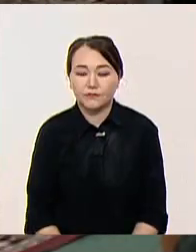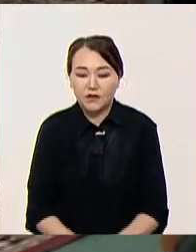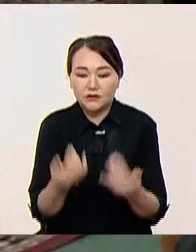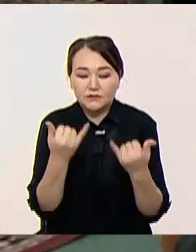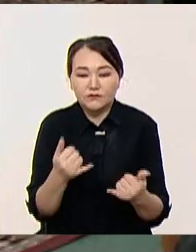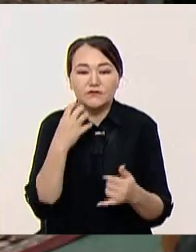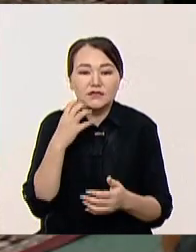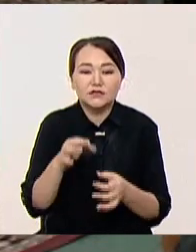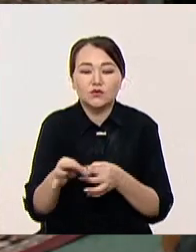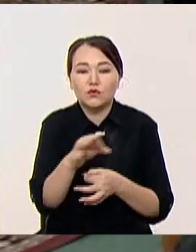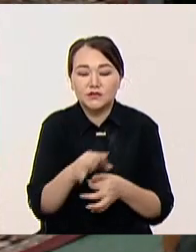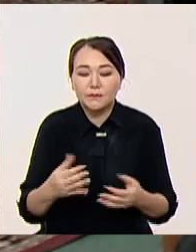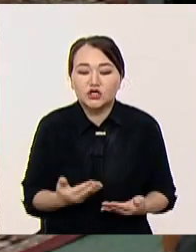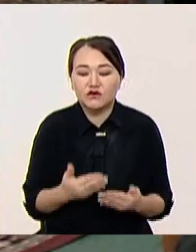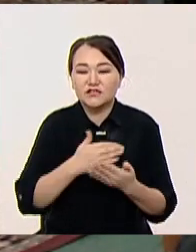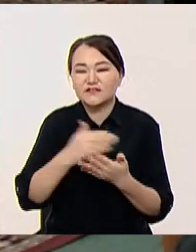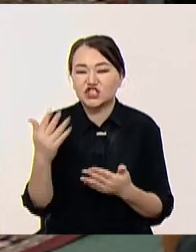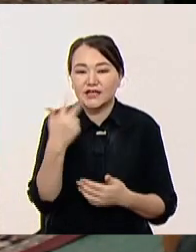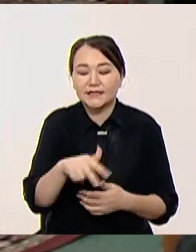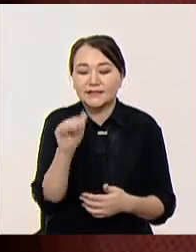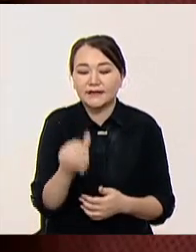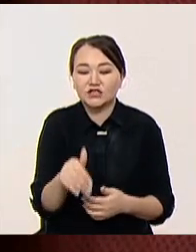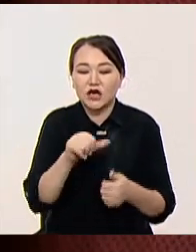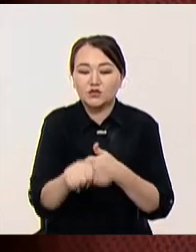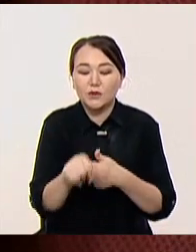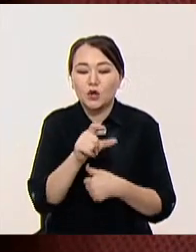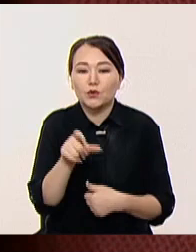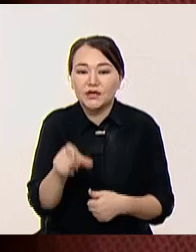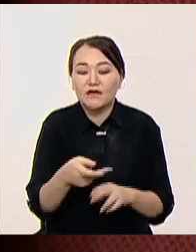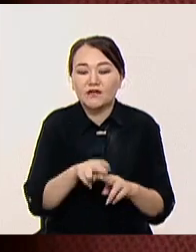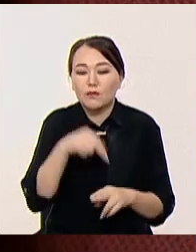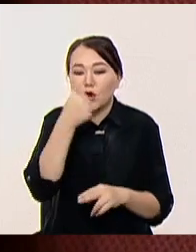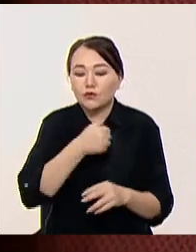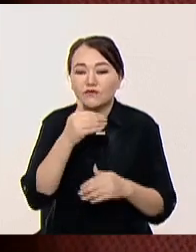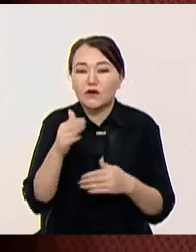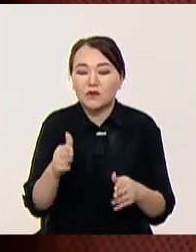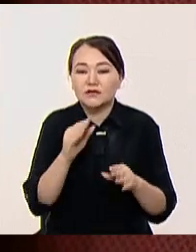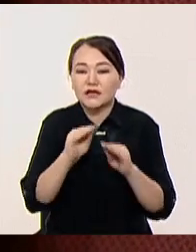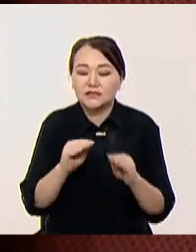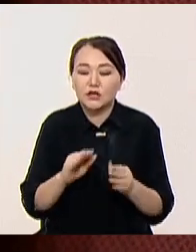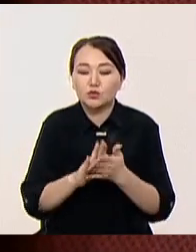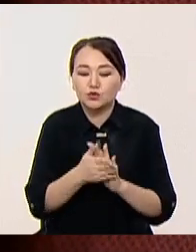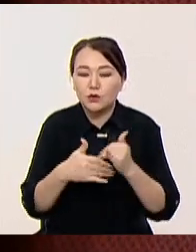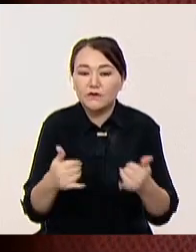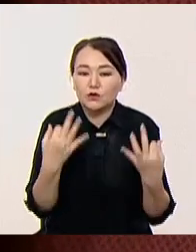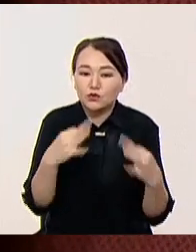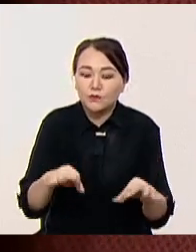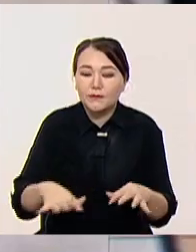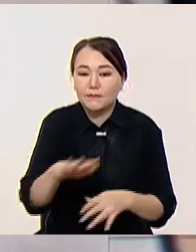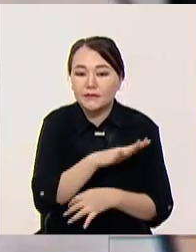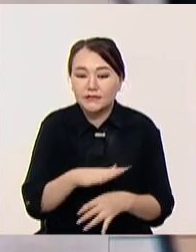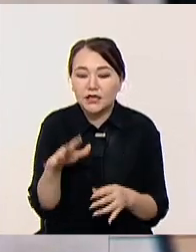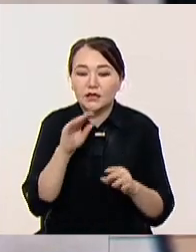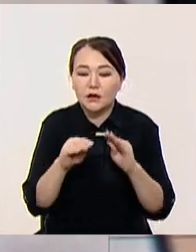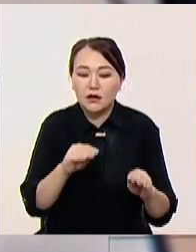Всего в Кызылординской области проживает свыше 30 тысяч особенных людей. В этом году в рамках создания условий и доступной среды в регионе